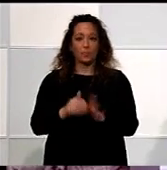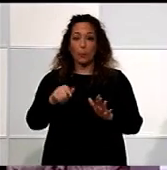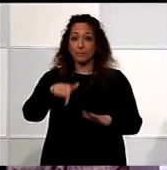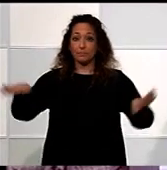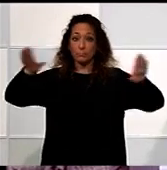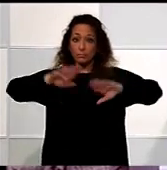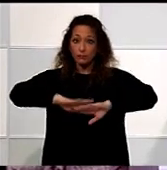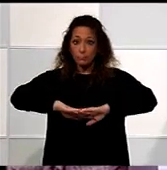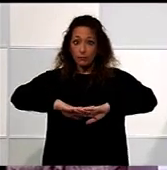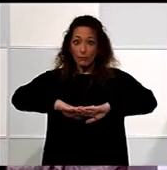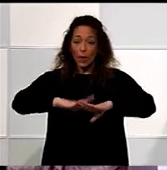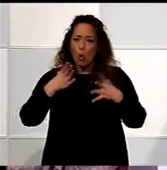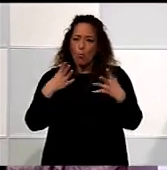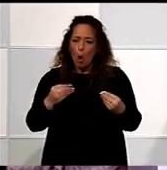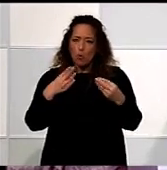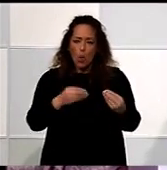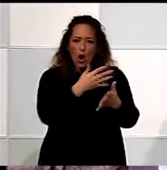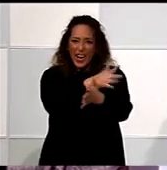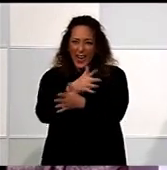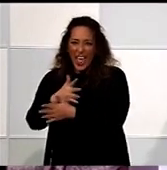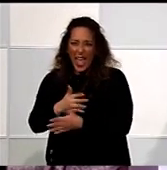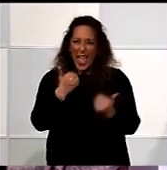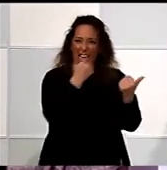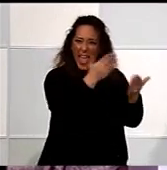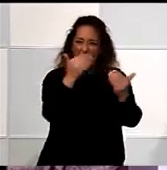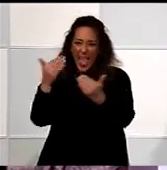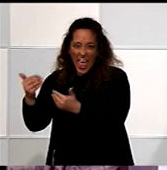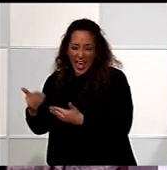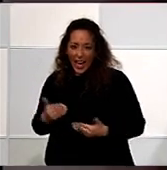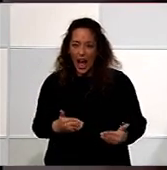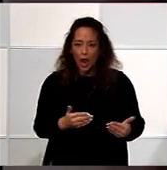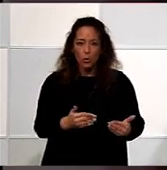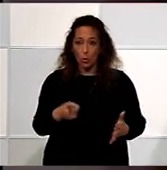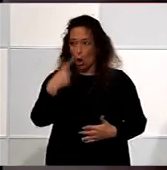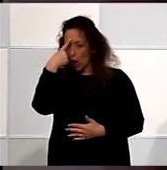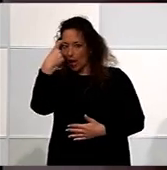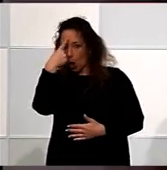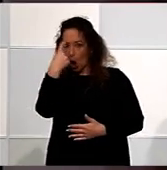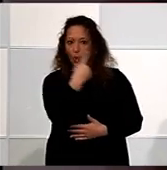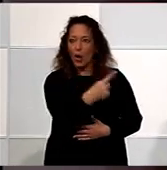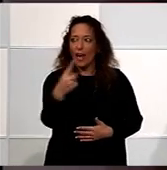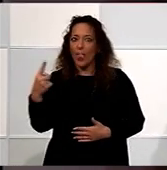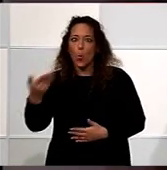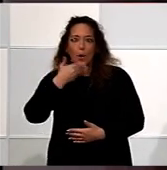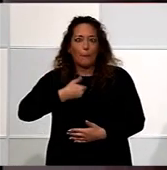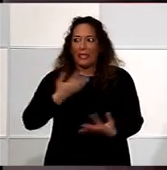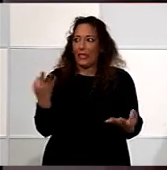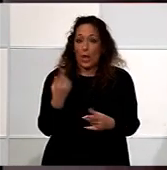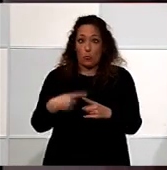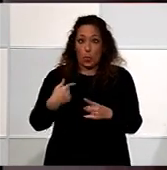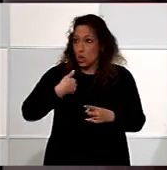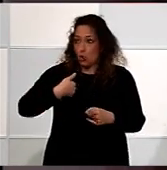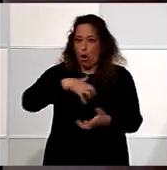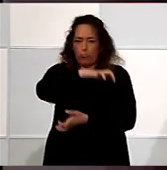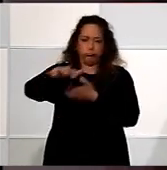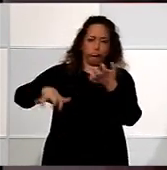màgica reparteixen molts i molts regals. Com se'n recorden del que ha demanat cada nen i nena? Perquè jo, sincerament, em faria un embolic. Saps què passa,